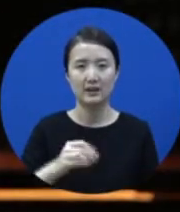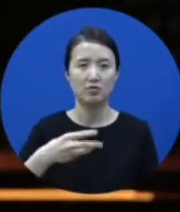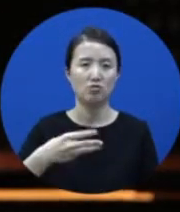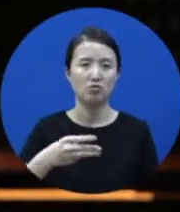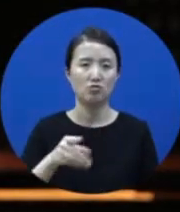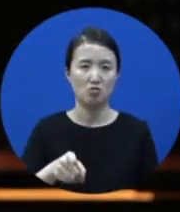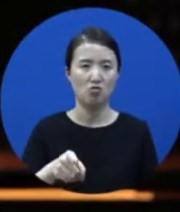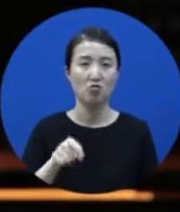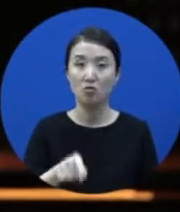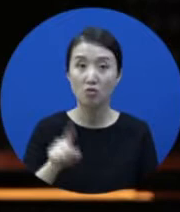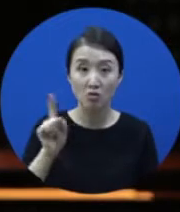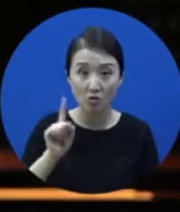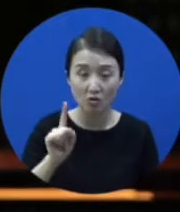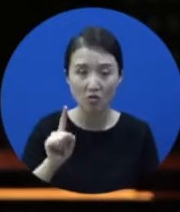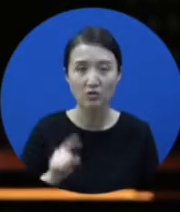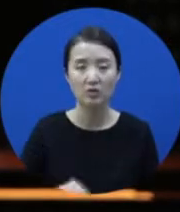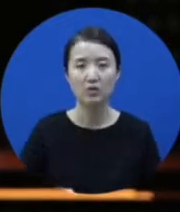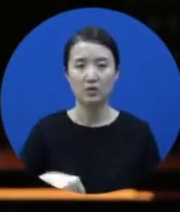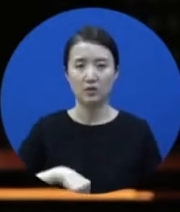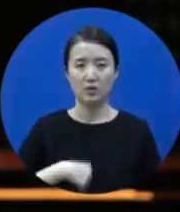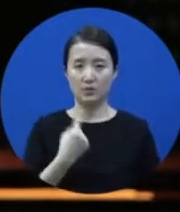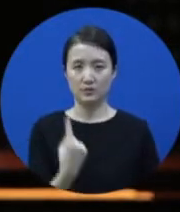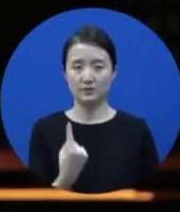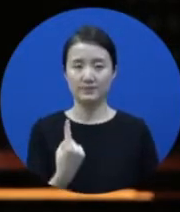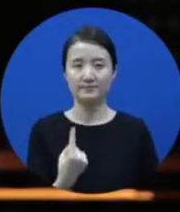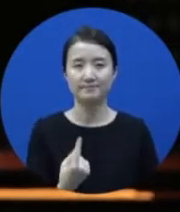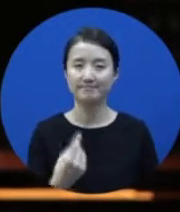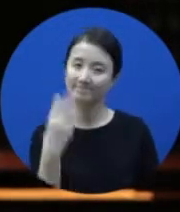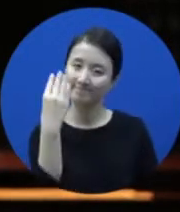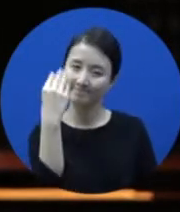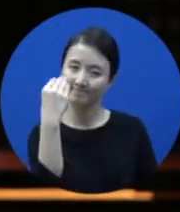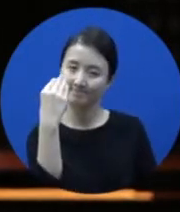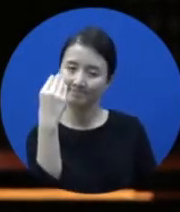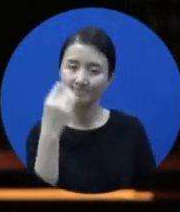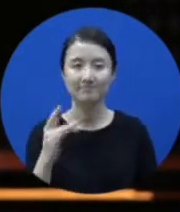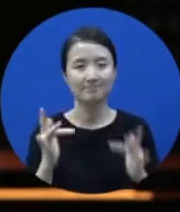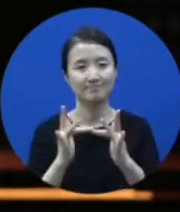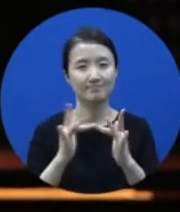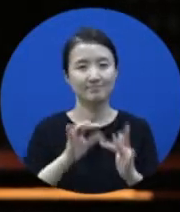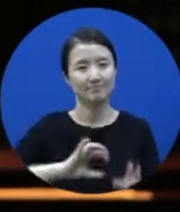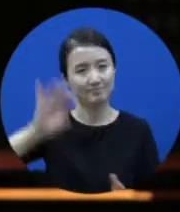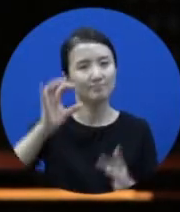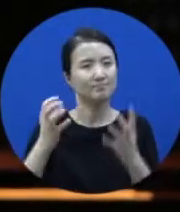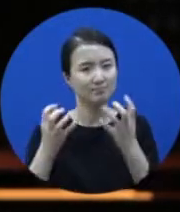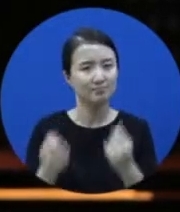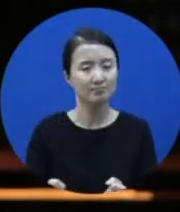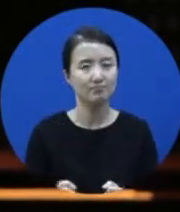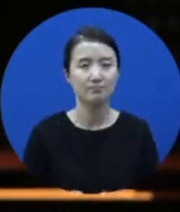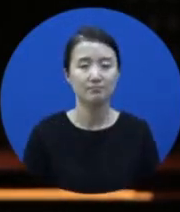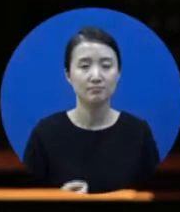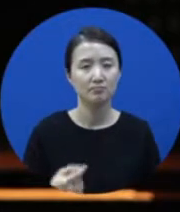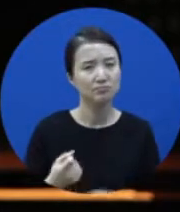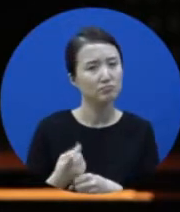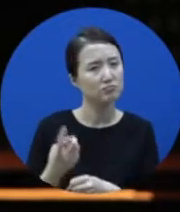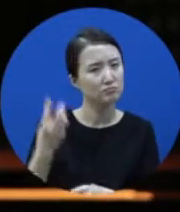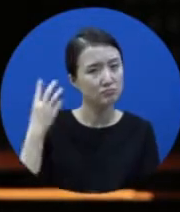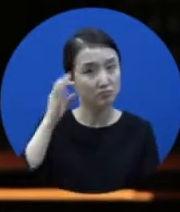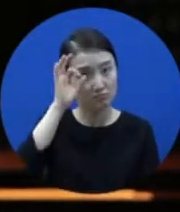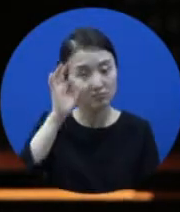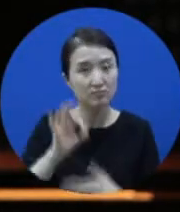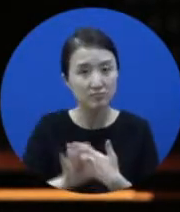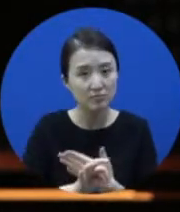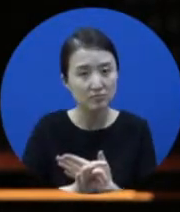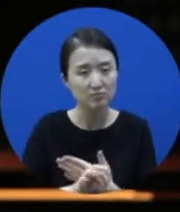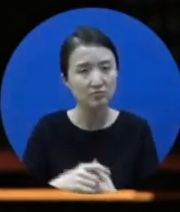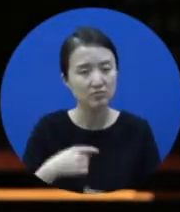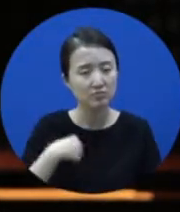1인 방송을 하시는 분들 굉장히 많이 계세요. 몇 년 전만 하더라도요, 제가 이렇게 뭐 초등학교, 중학교, 고등학교 가서